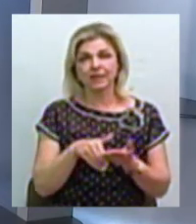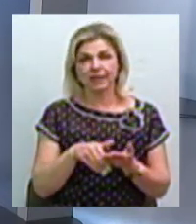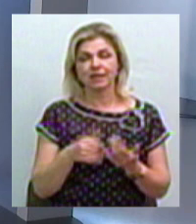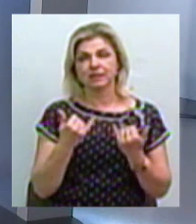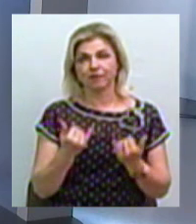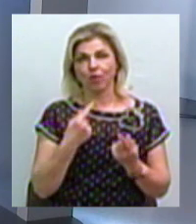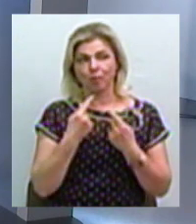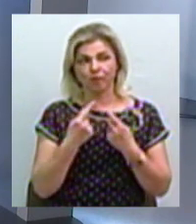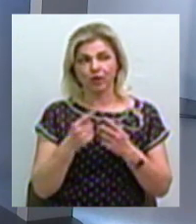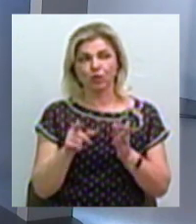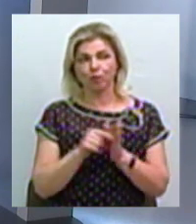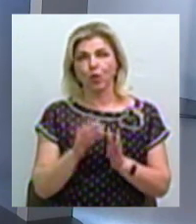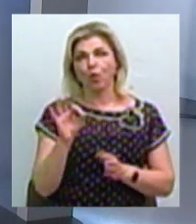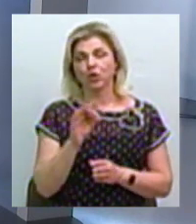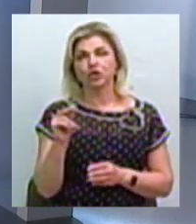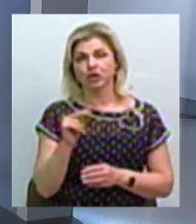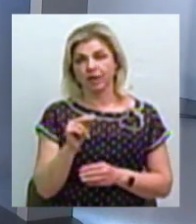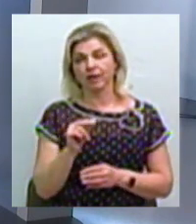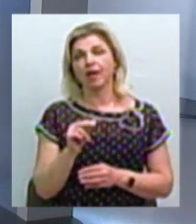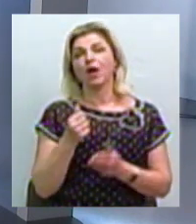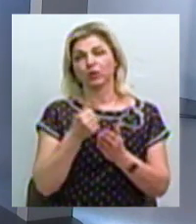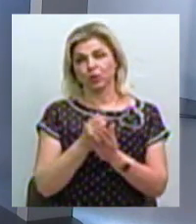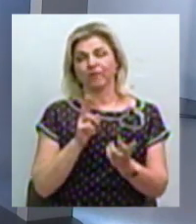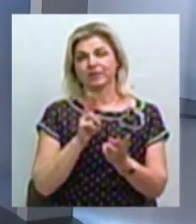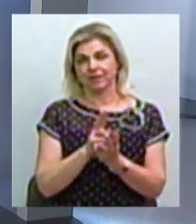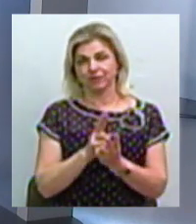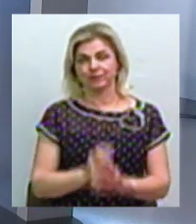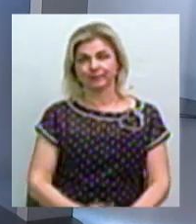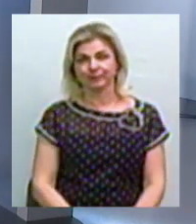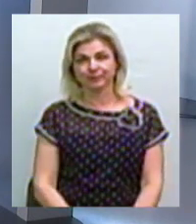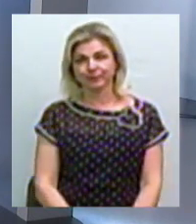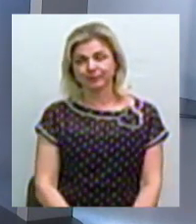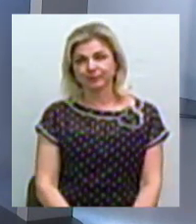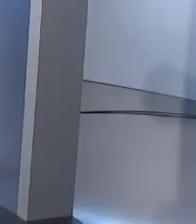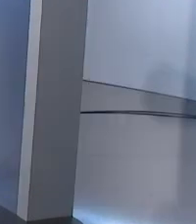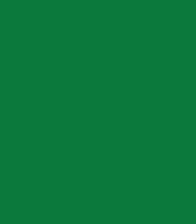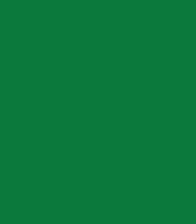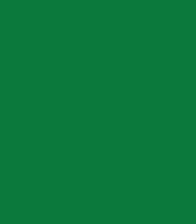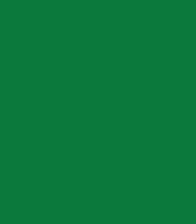сьогодні з Ольгою Челенко. Про що будемо говорити завтра? Побачимо. На все добре.